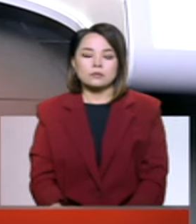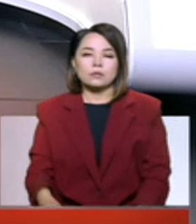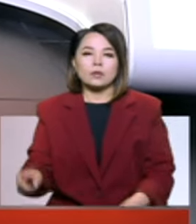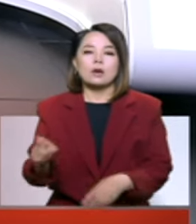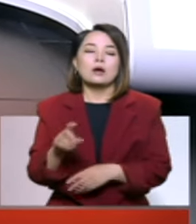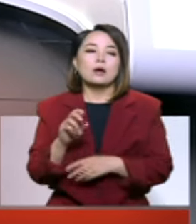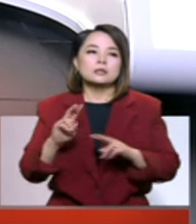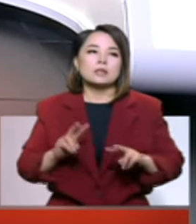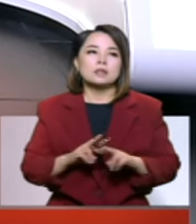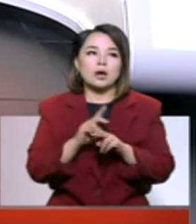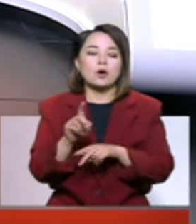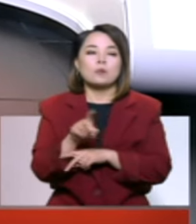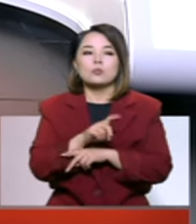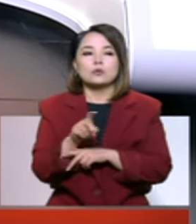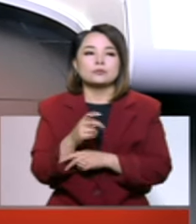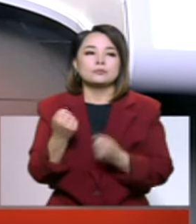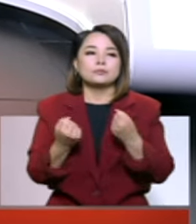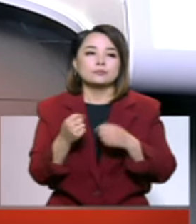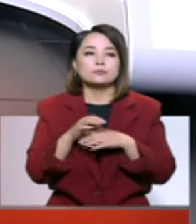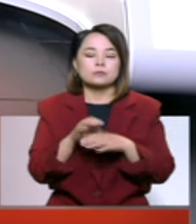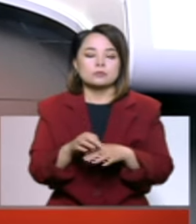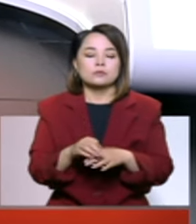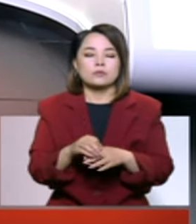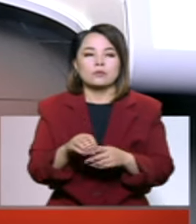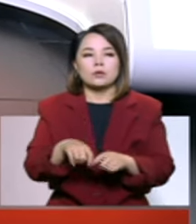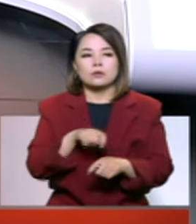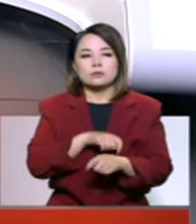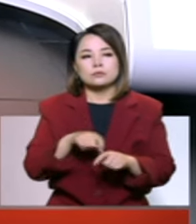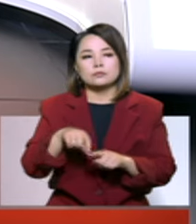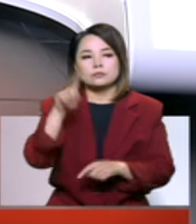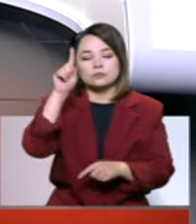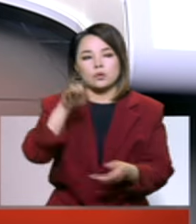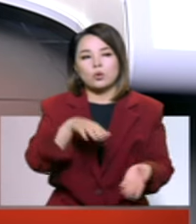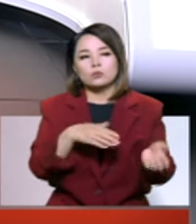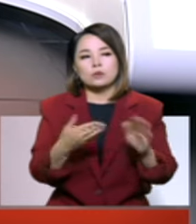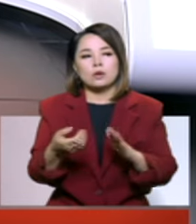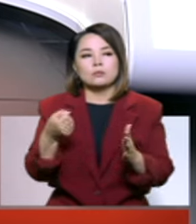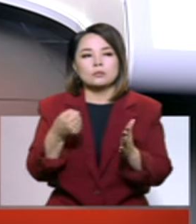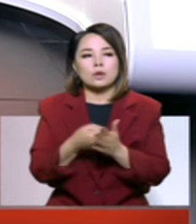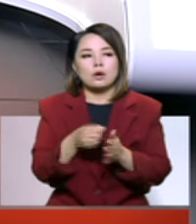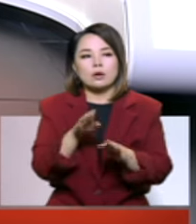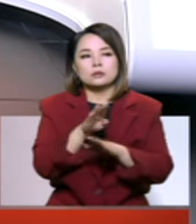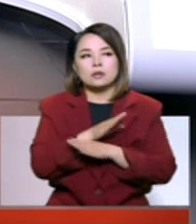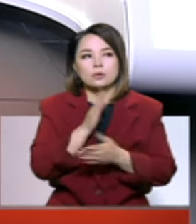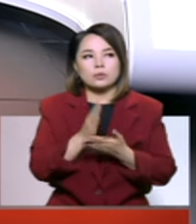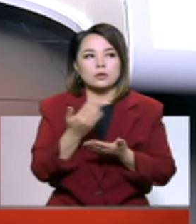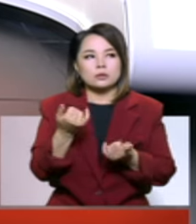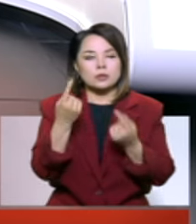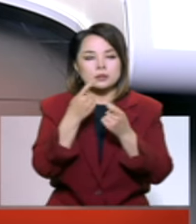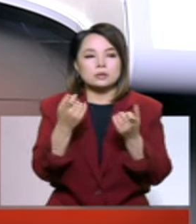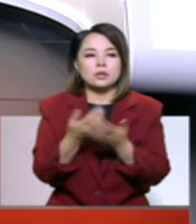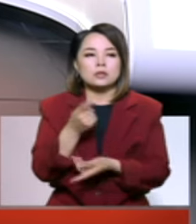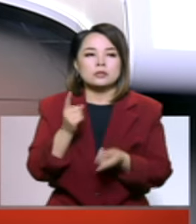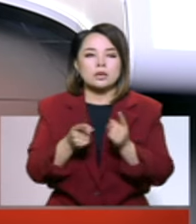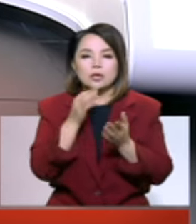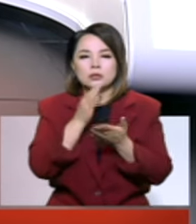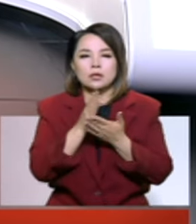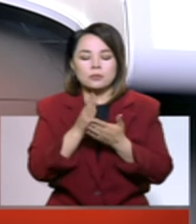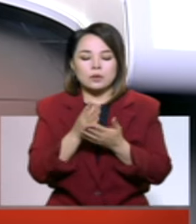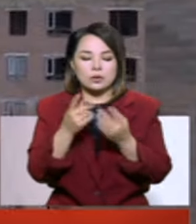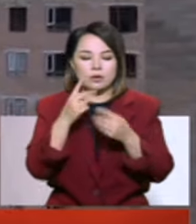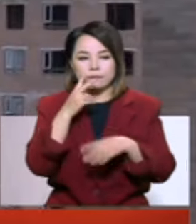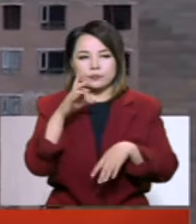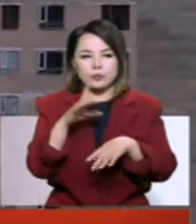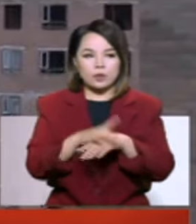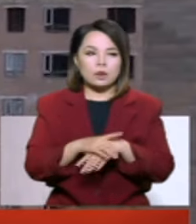Астанада мұнаралы экранның машинисі биіктен құлап қайтыс болды. Ақпаратты қалалық полиция департаментінің баспасөз хатшысы растады. Аталған